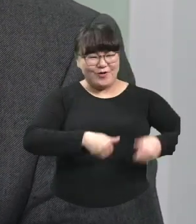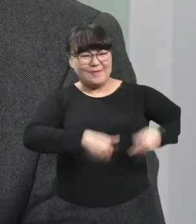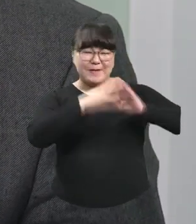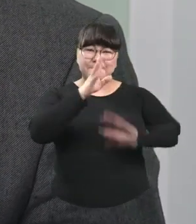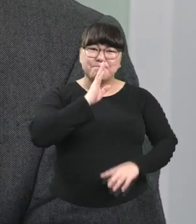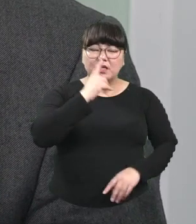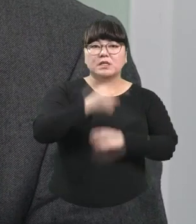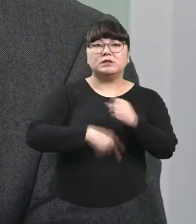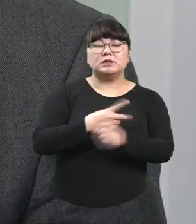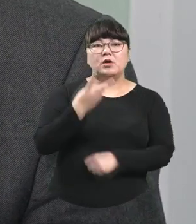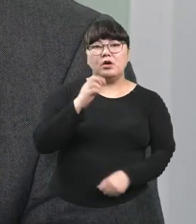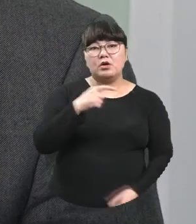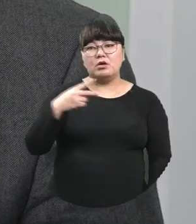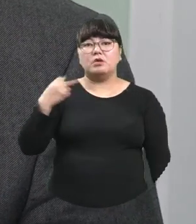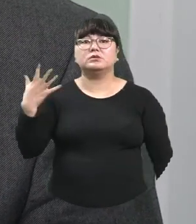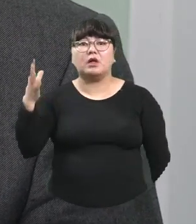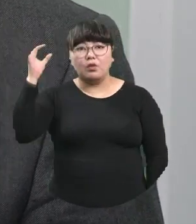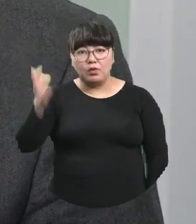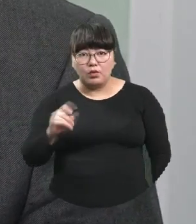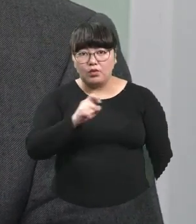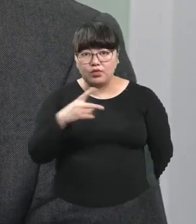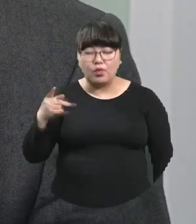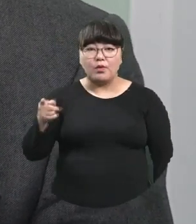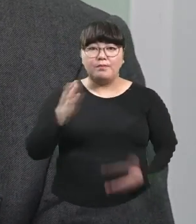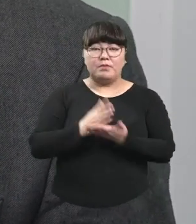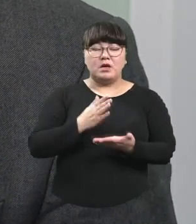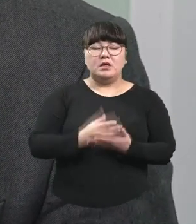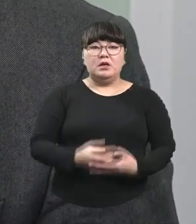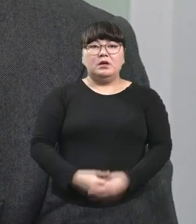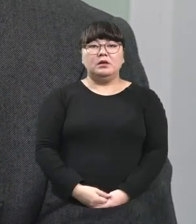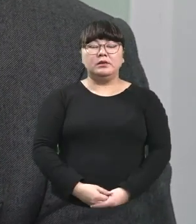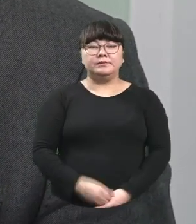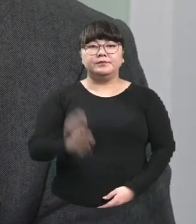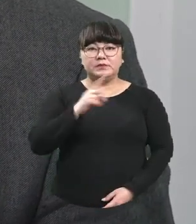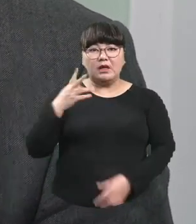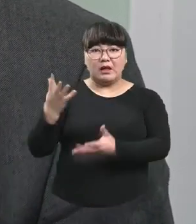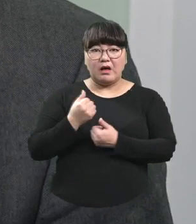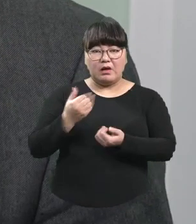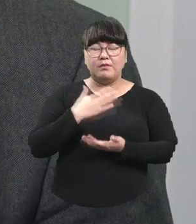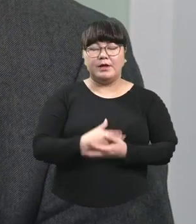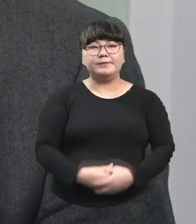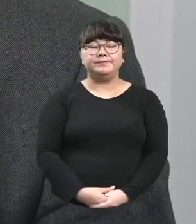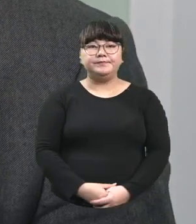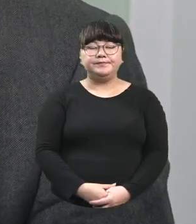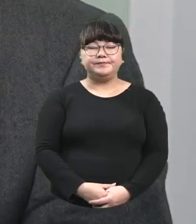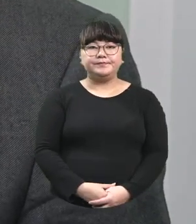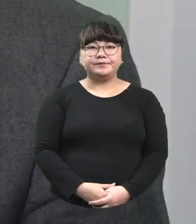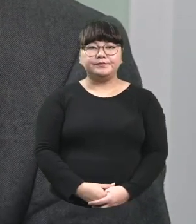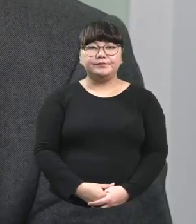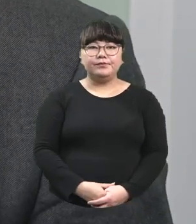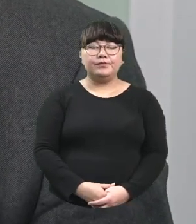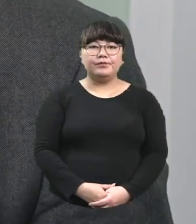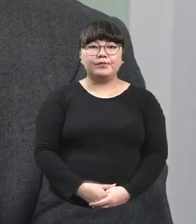нэг жилийн 20-25% хүүтэй дорооч юу зээлэр одоо хөрөнгө оруулалт хийж дээ тийм ээ. Тэгэхээр энэ маань